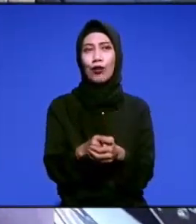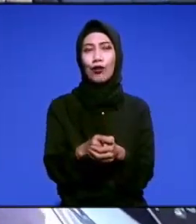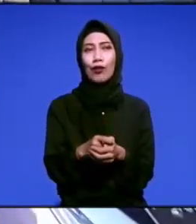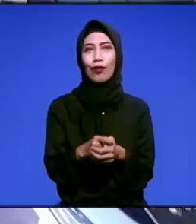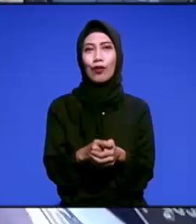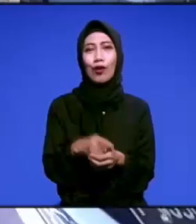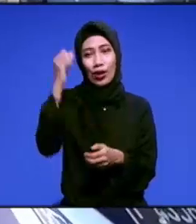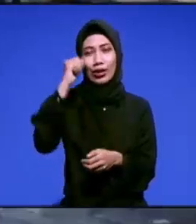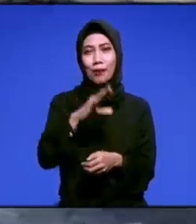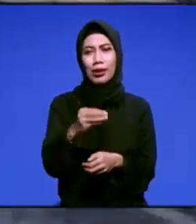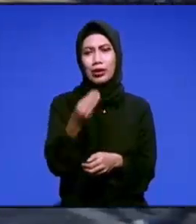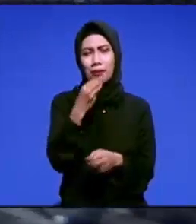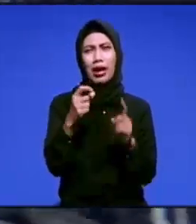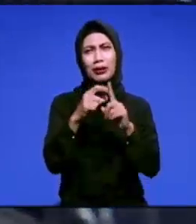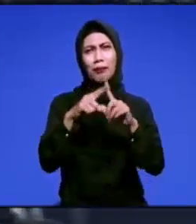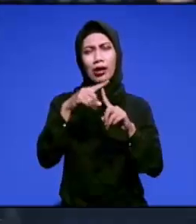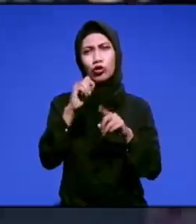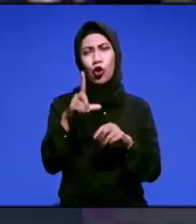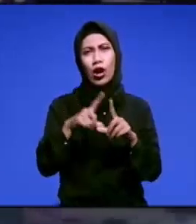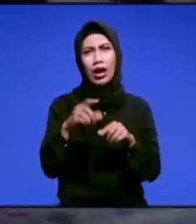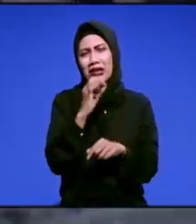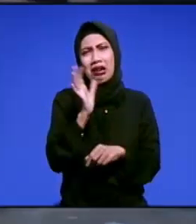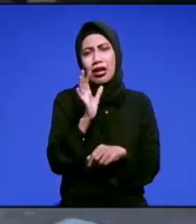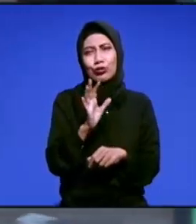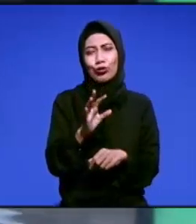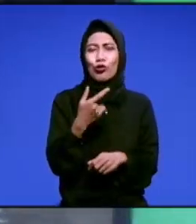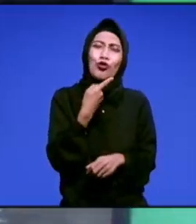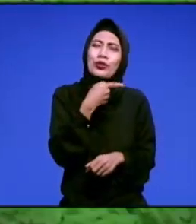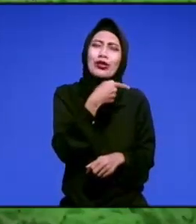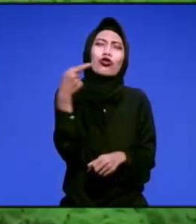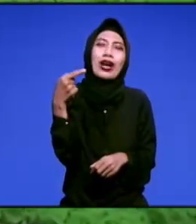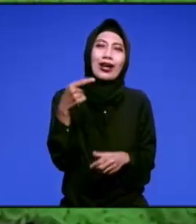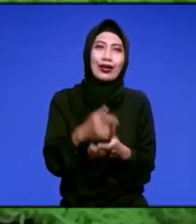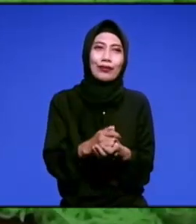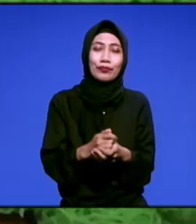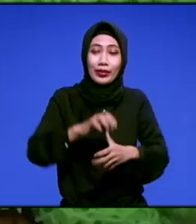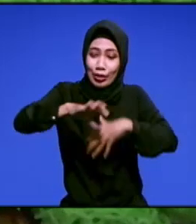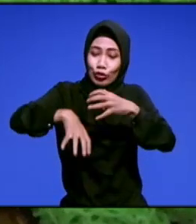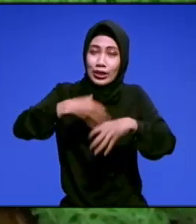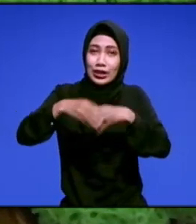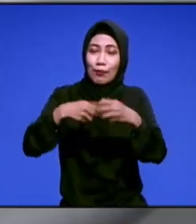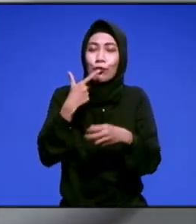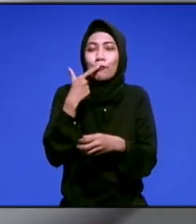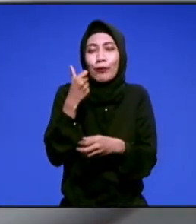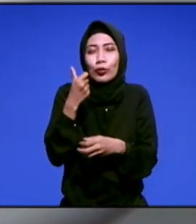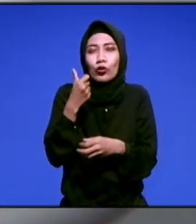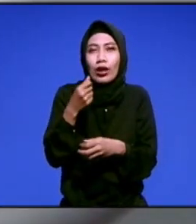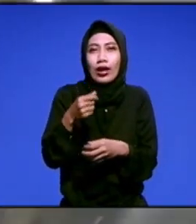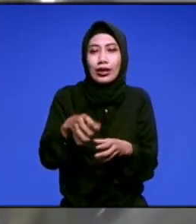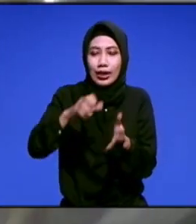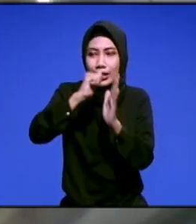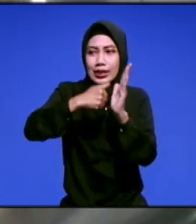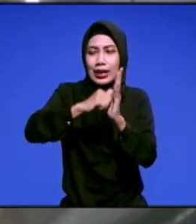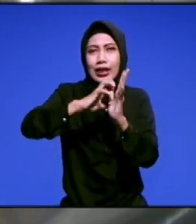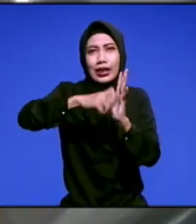kurang Abdul W patola disajikan dengan kuah santan bercampur gula jawa dan daun pandan aroma harum